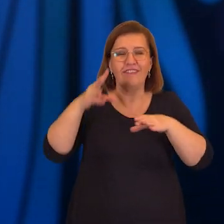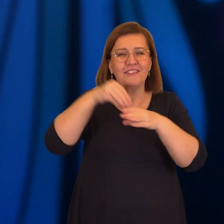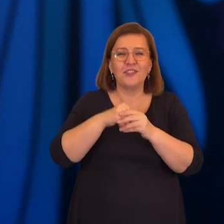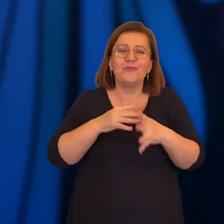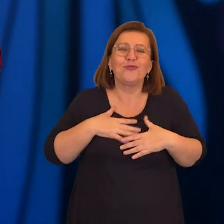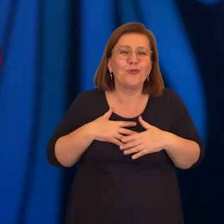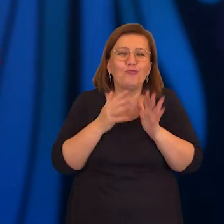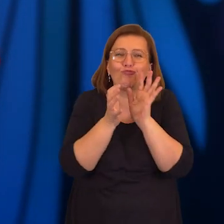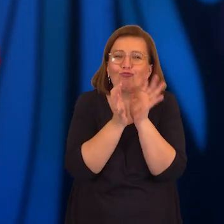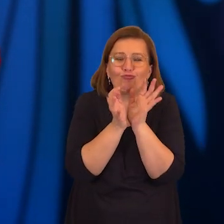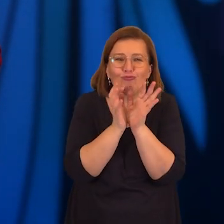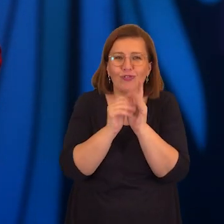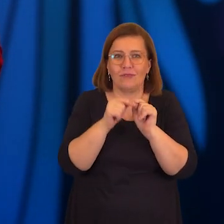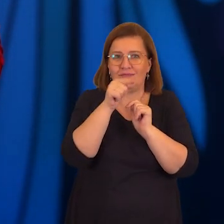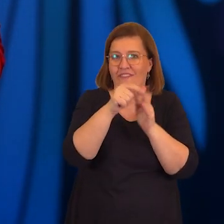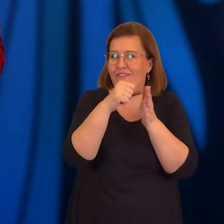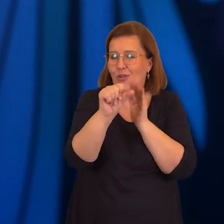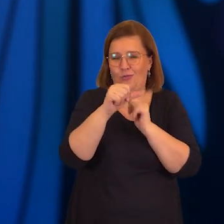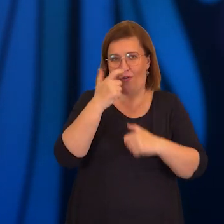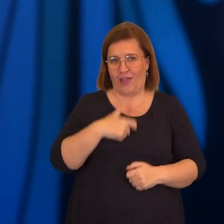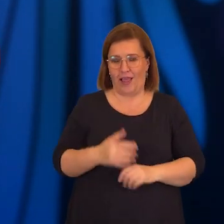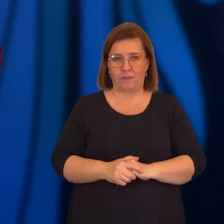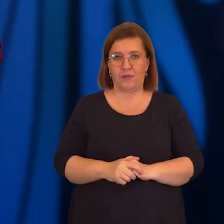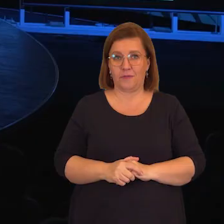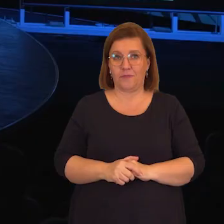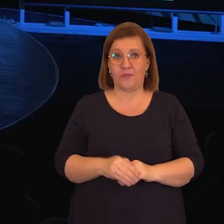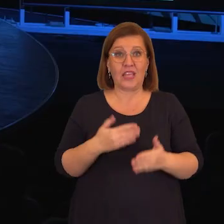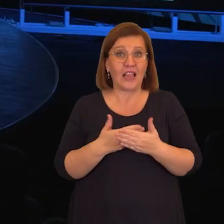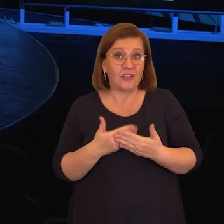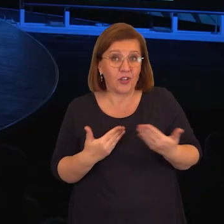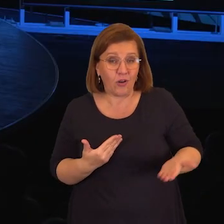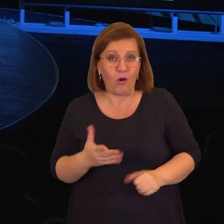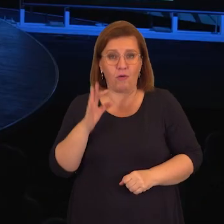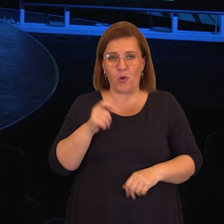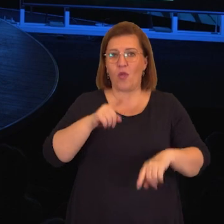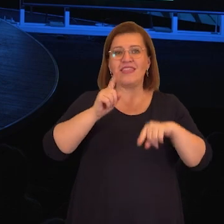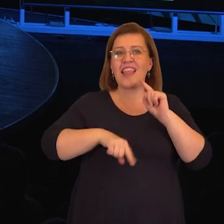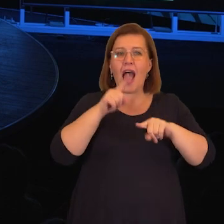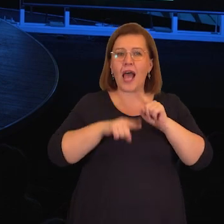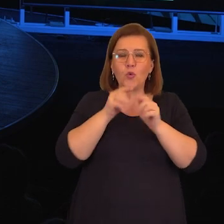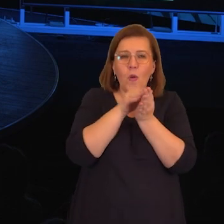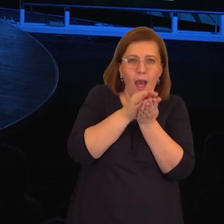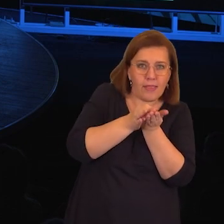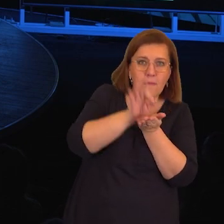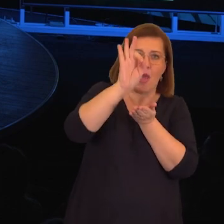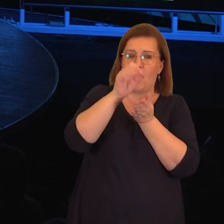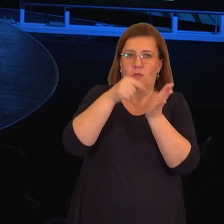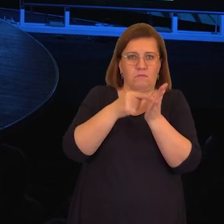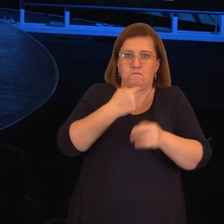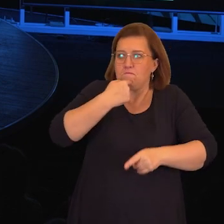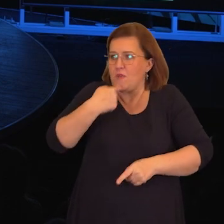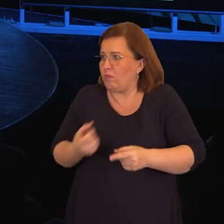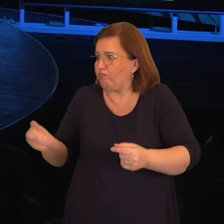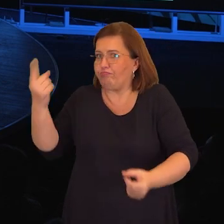podkreśla wyjątkowość obdarowanej nim osoby. Dlaczego? Bo naturalne perły są niezwykle cennym i rzadkim zjawiskiem w